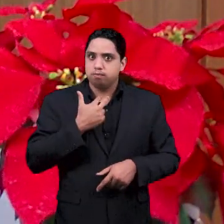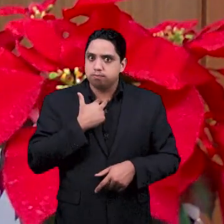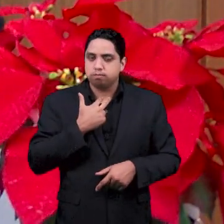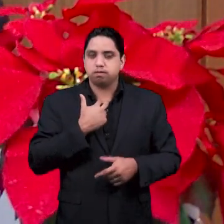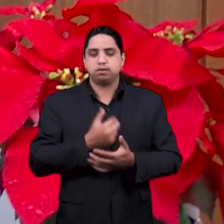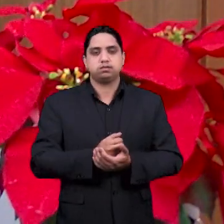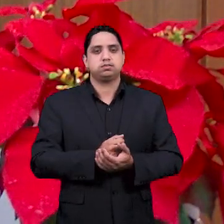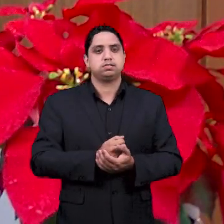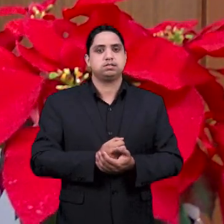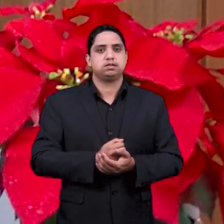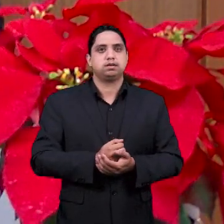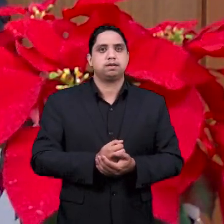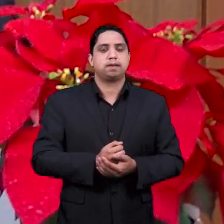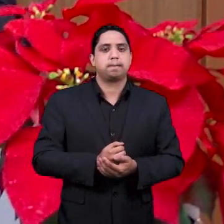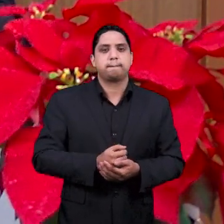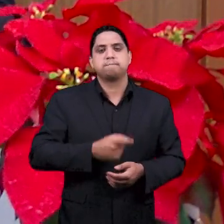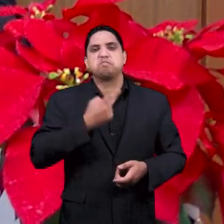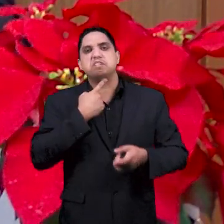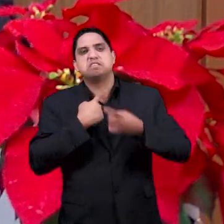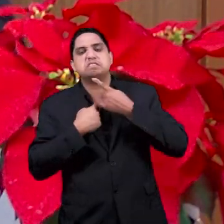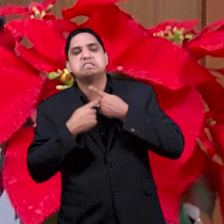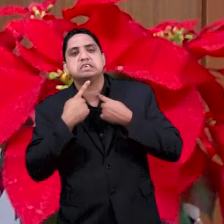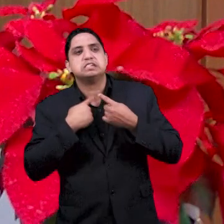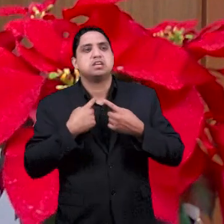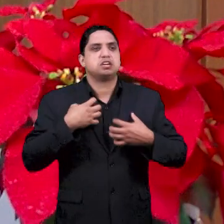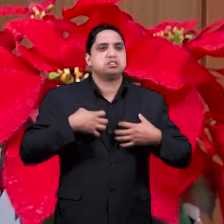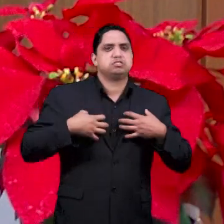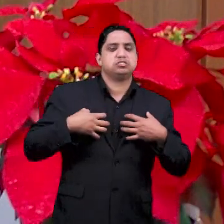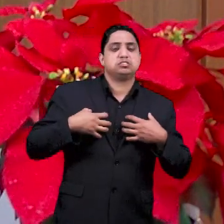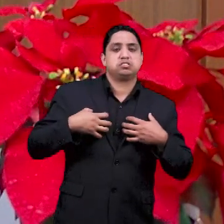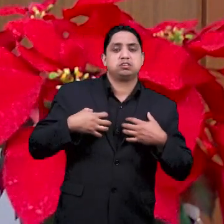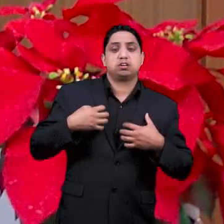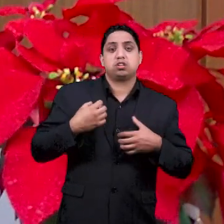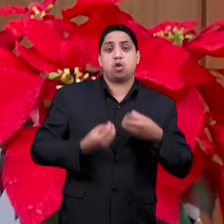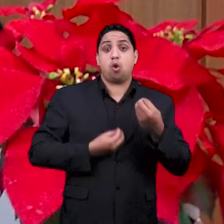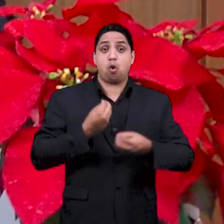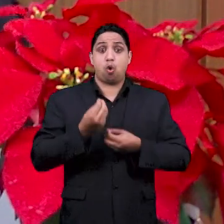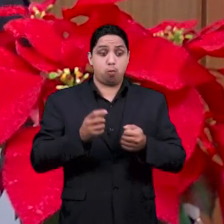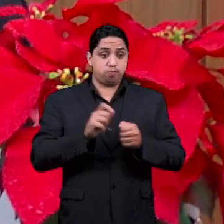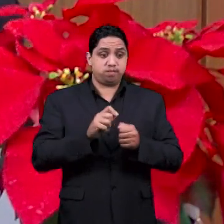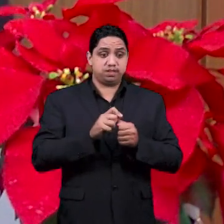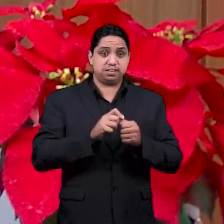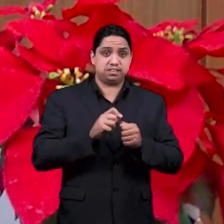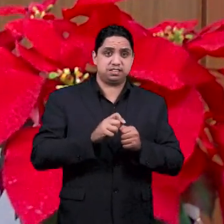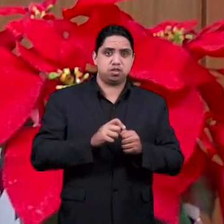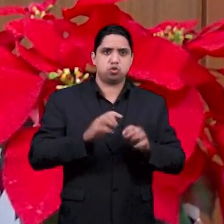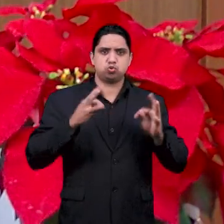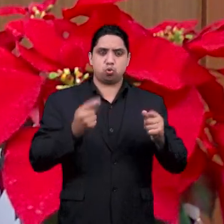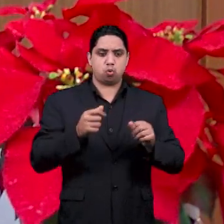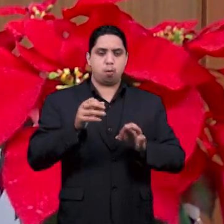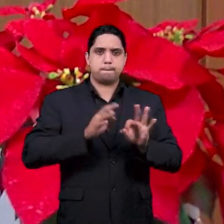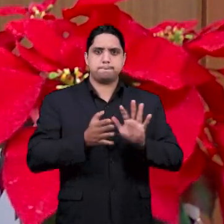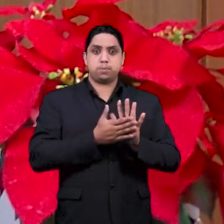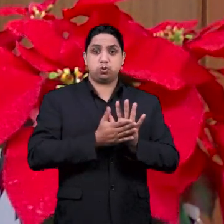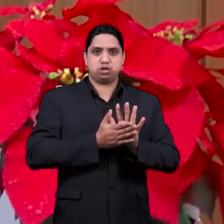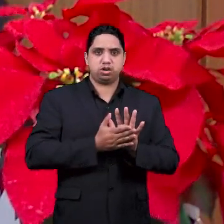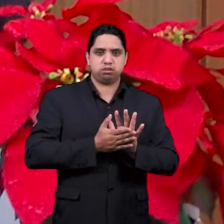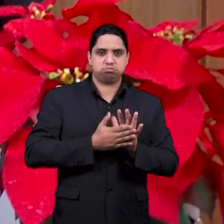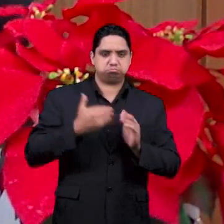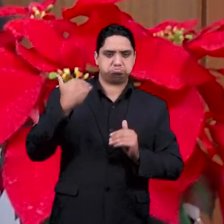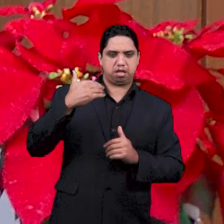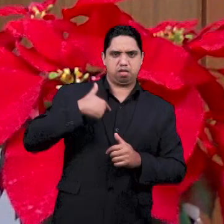человеческих, физических заботиться, да, о иерархии проектов, как